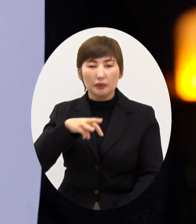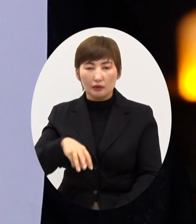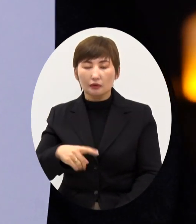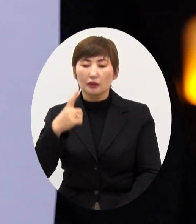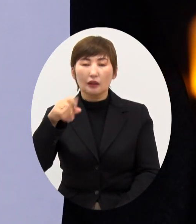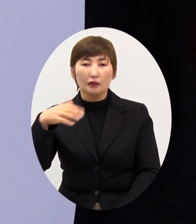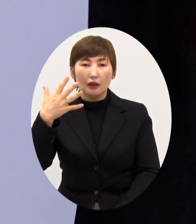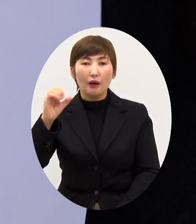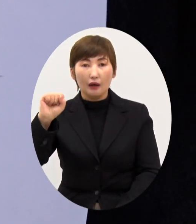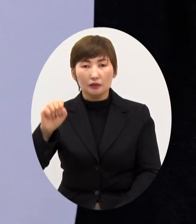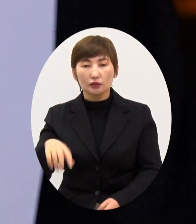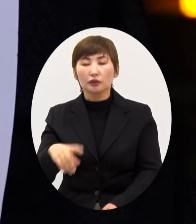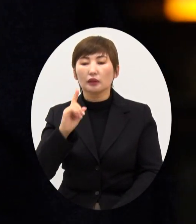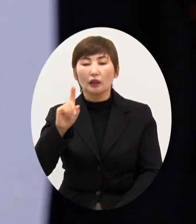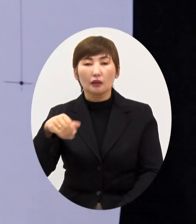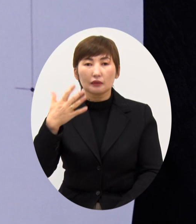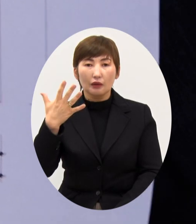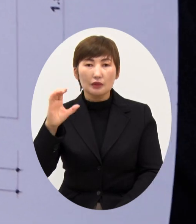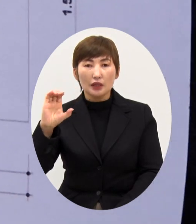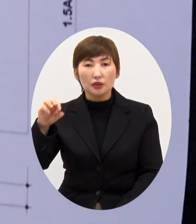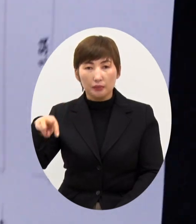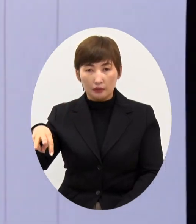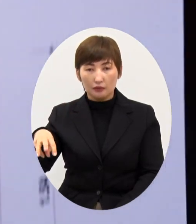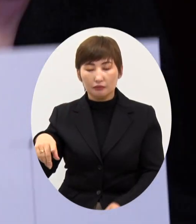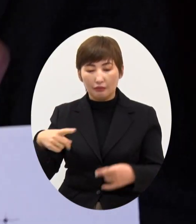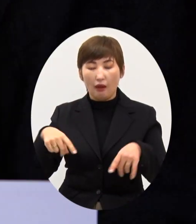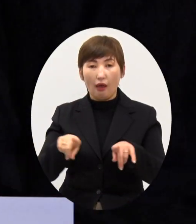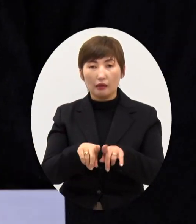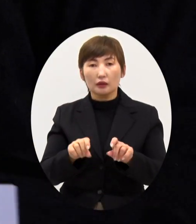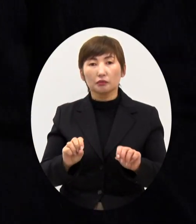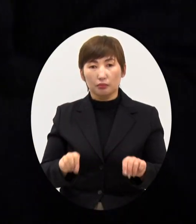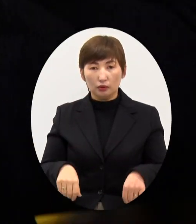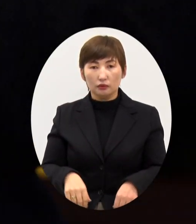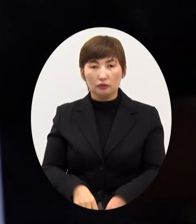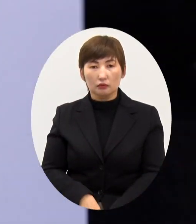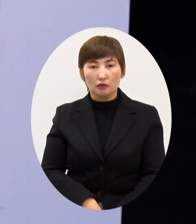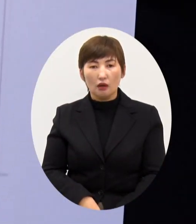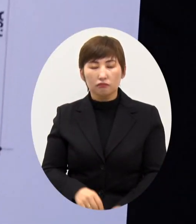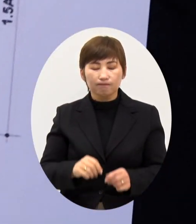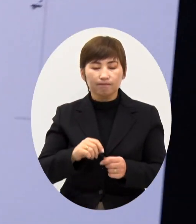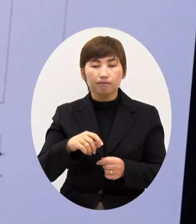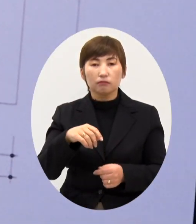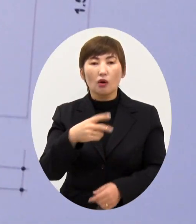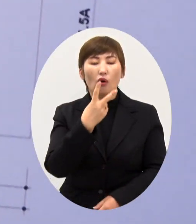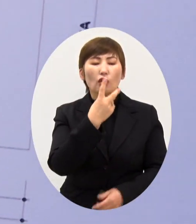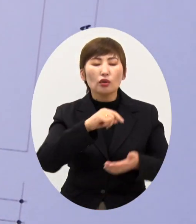см, 1.5 А нь 1.5 см-тэй тэнцүү гэсэн хэмжээг 2 дахин томруулж